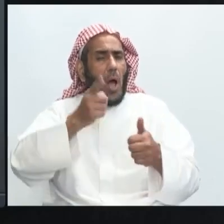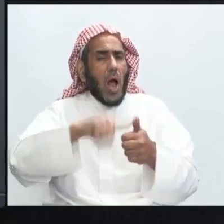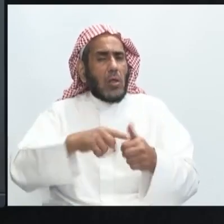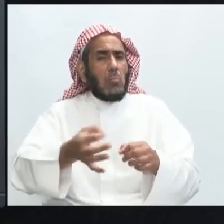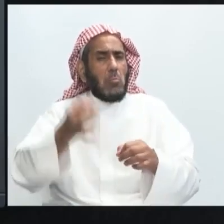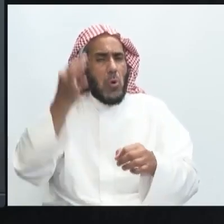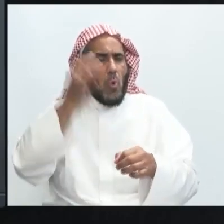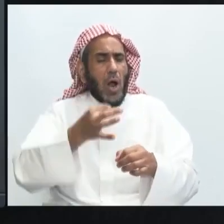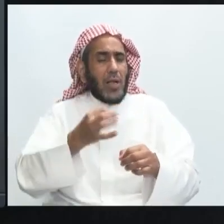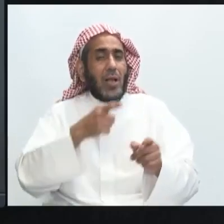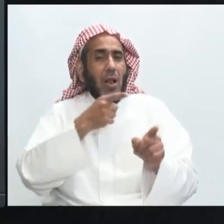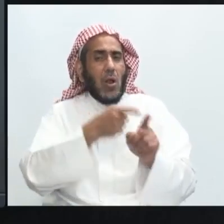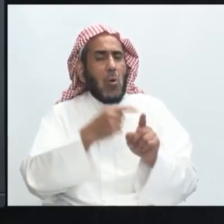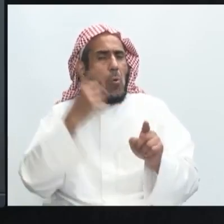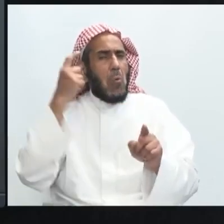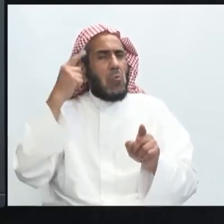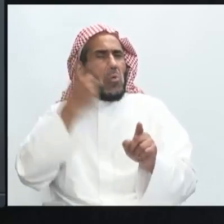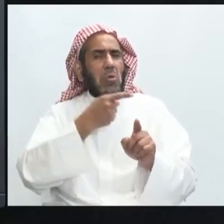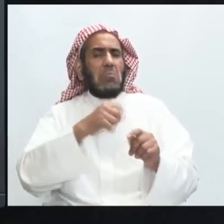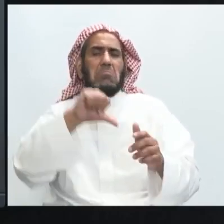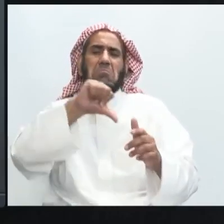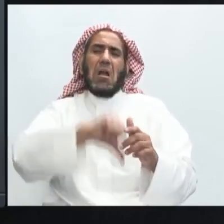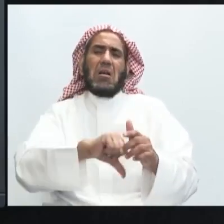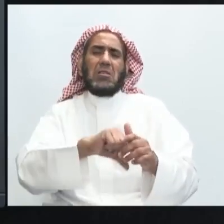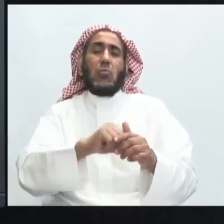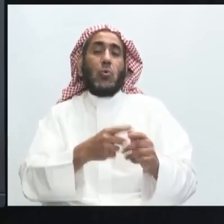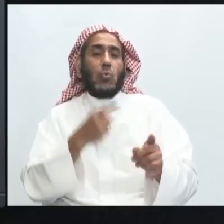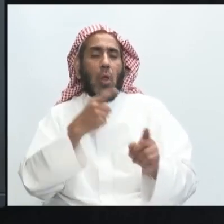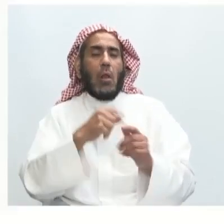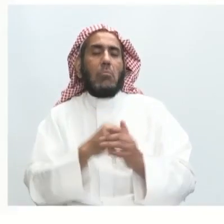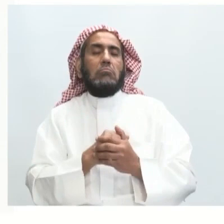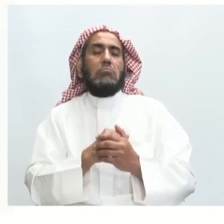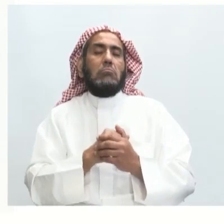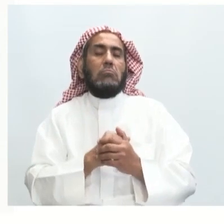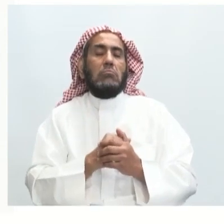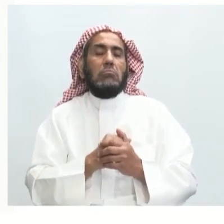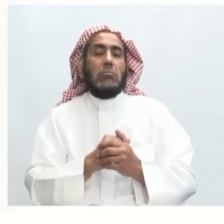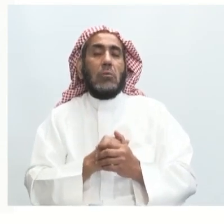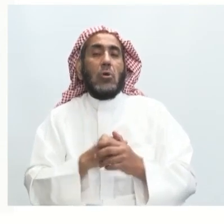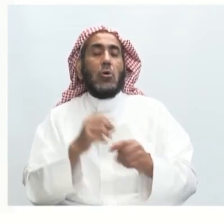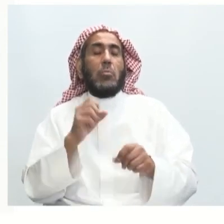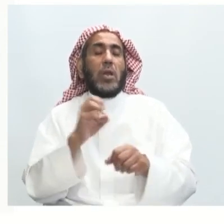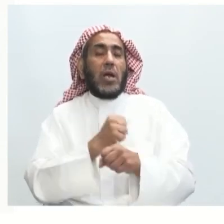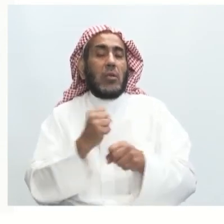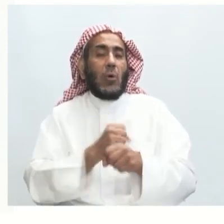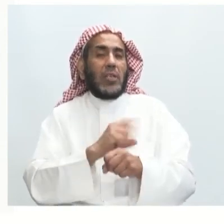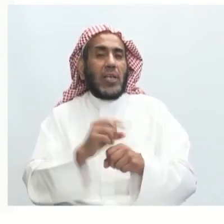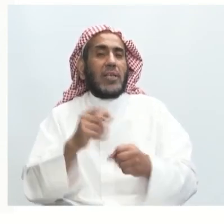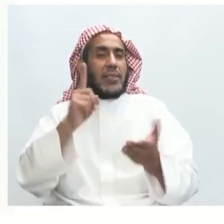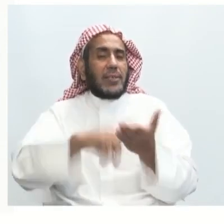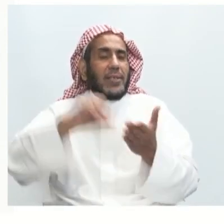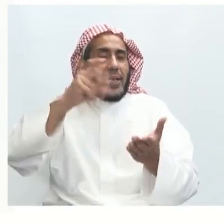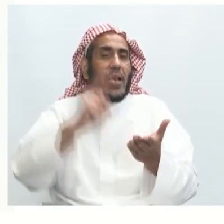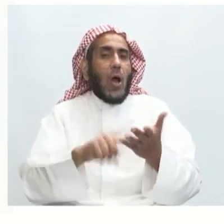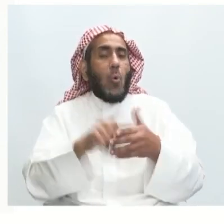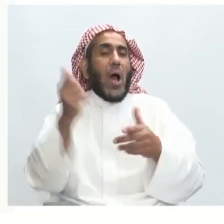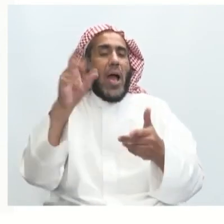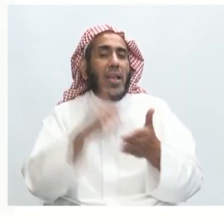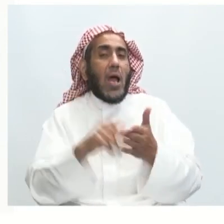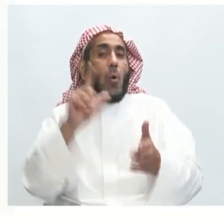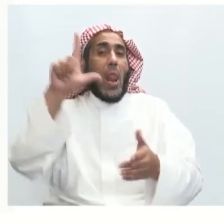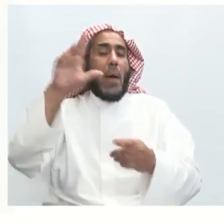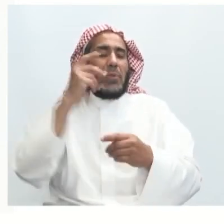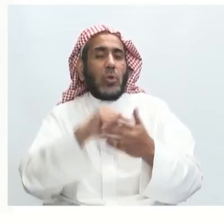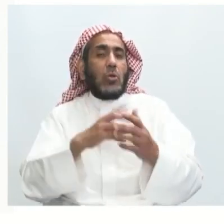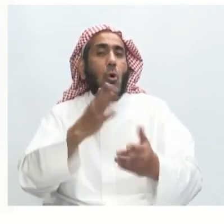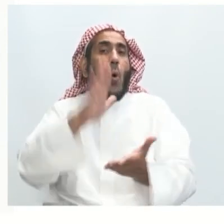من مؤكد لانه يعني في ذهنه انه لا يمكن ان يحصل ذلك ومن ادوات التوكيد ان وان ولام